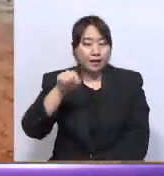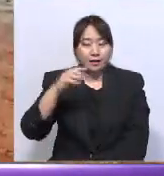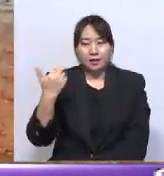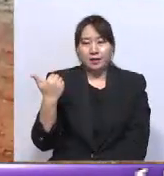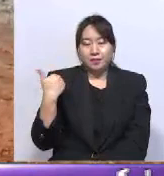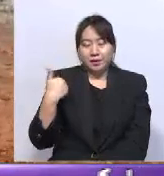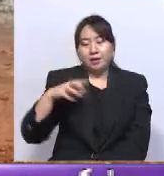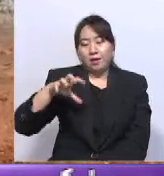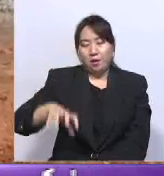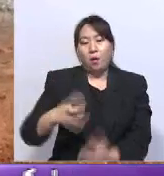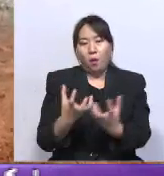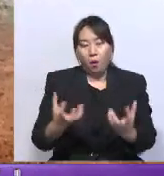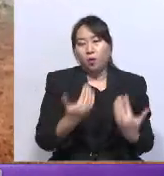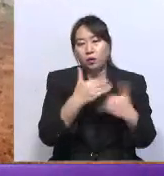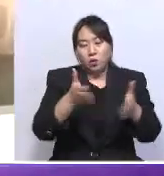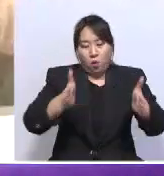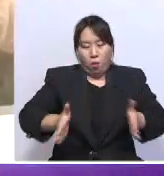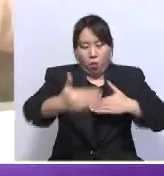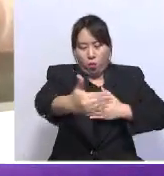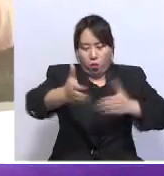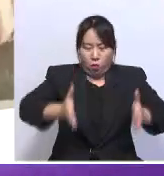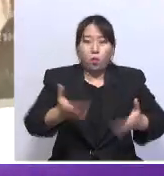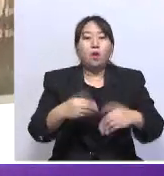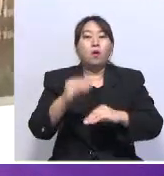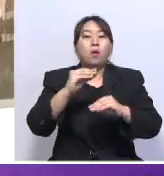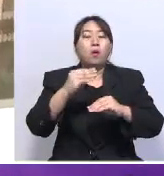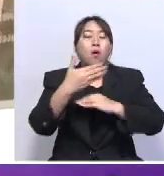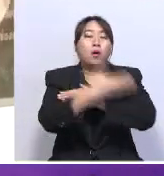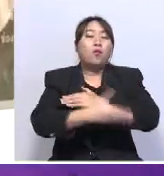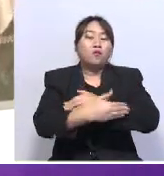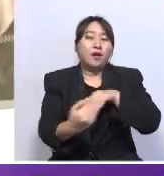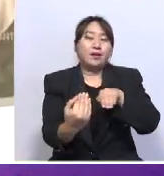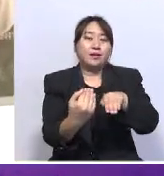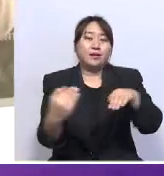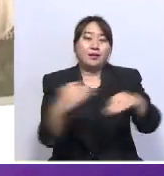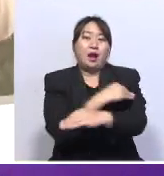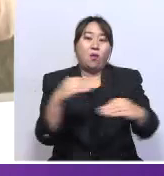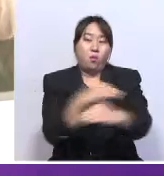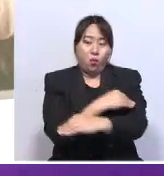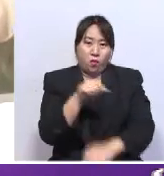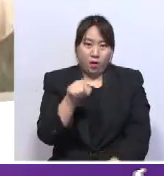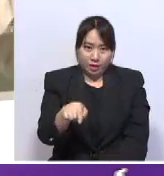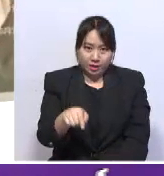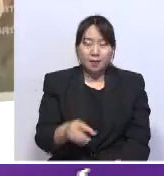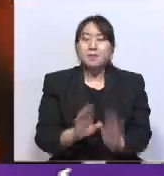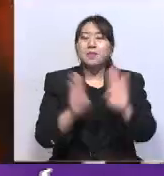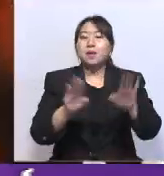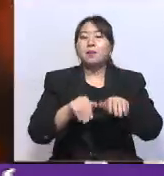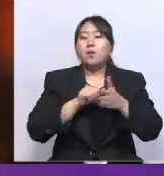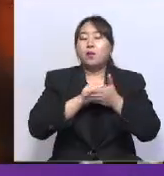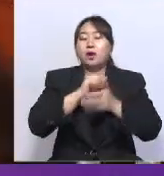ขนส่งสินค้าและตู้สินค้าของโครงการรถไฟทางคู่ถนนจิระขอนแก่นที่จะเปิดให้บริการใน